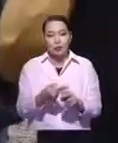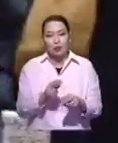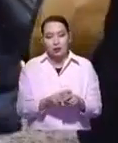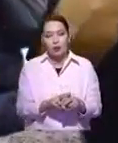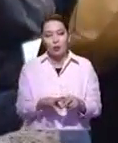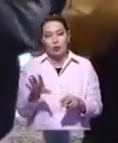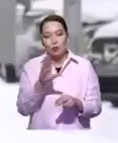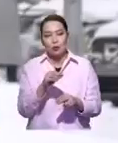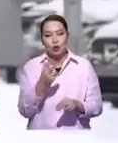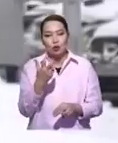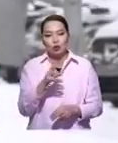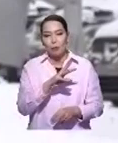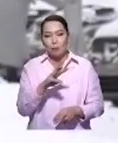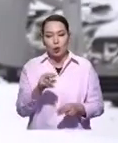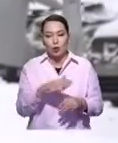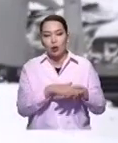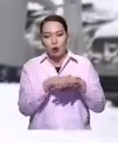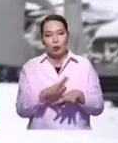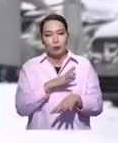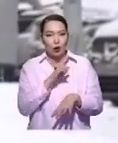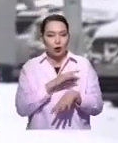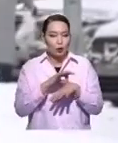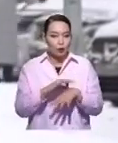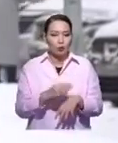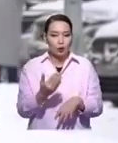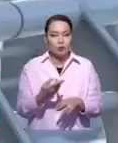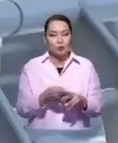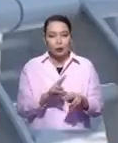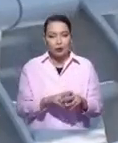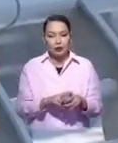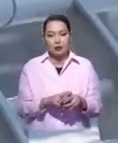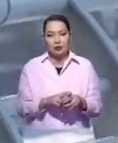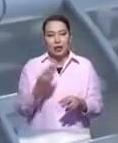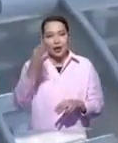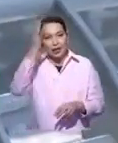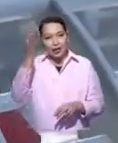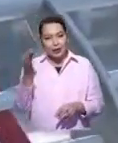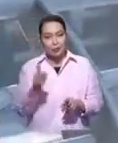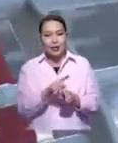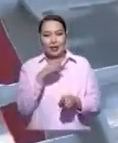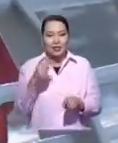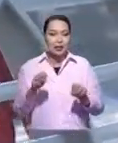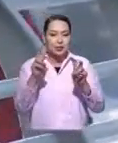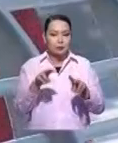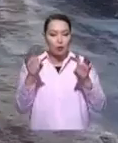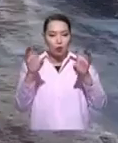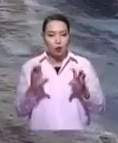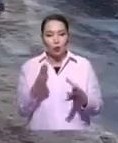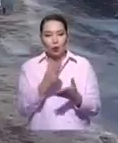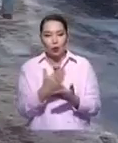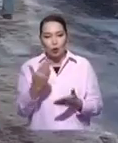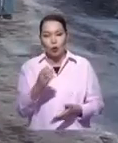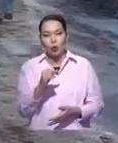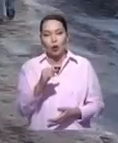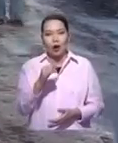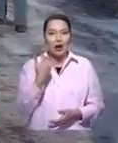үшін 300 миллион қаржы бөлген. Фейсбукте өтірікке жол бергісі келмейді. Германия мен Ресейде арнайы заң бар. Индонезия мен